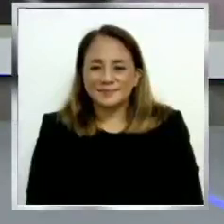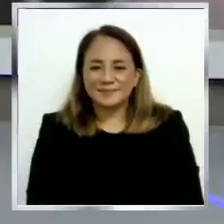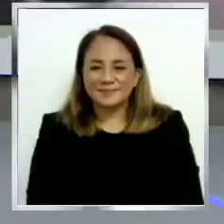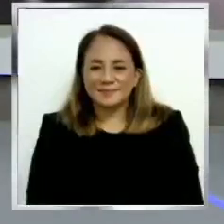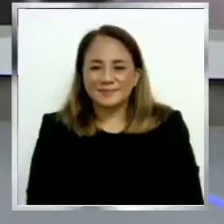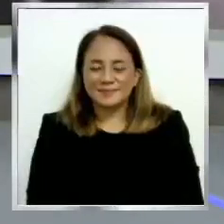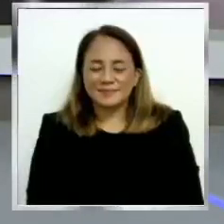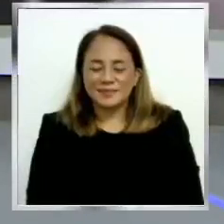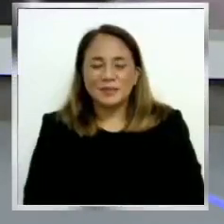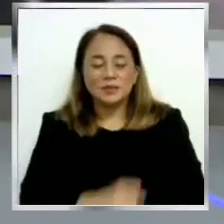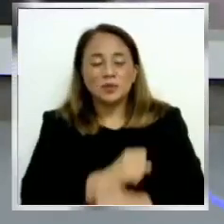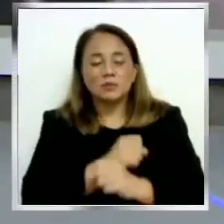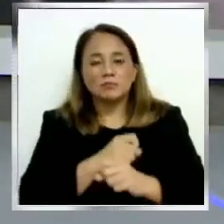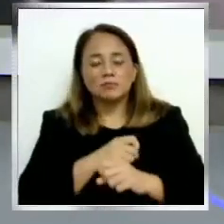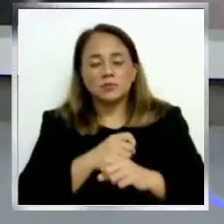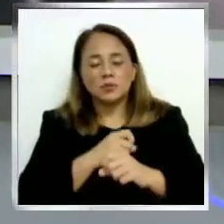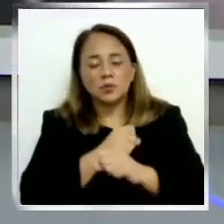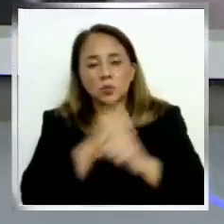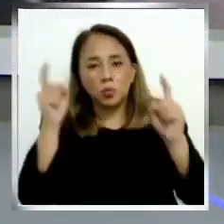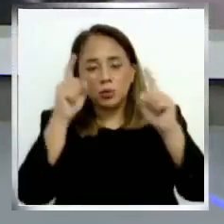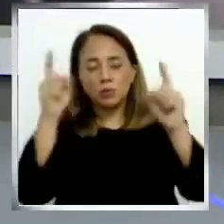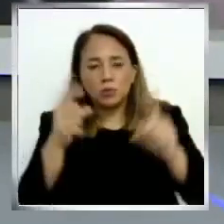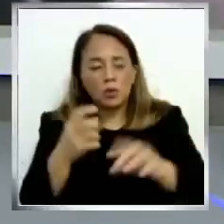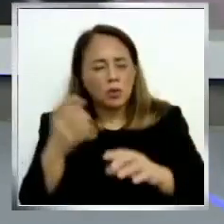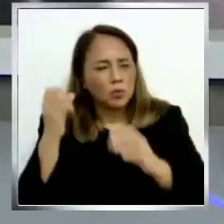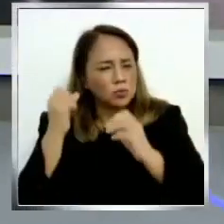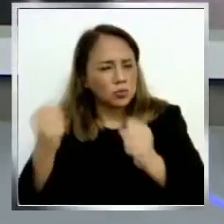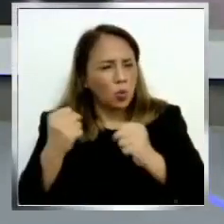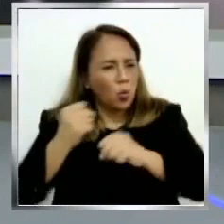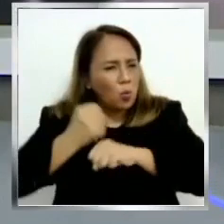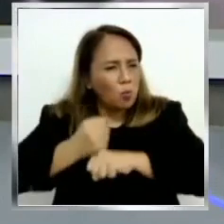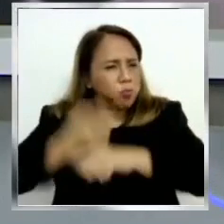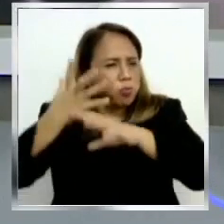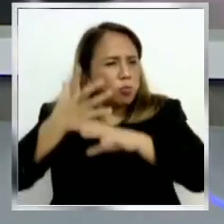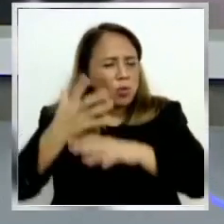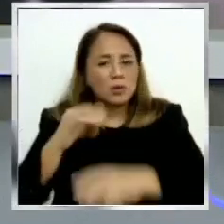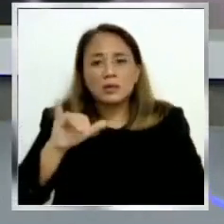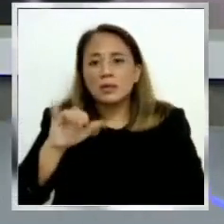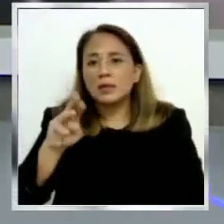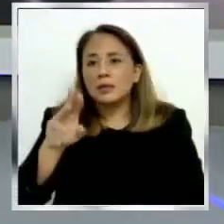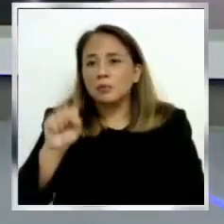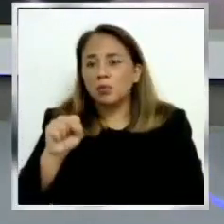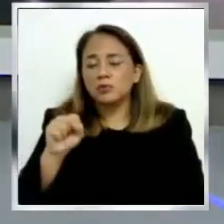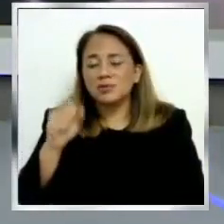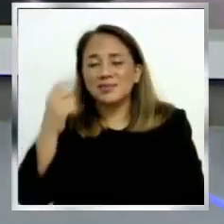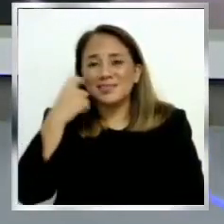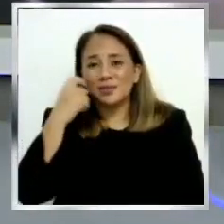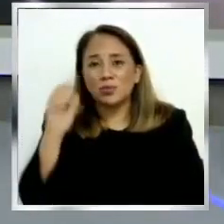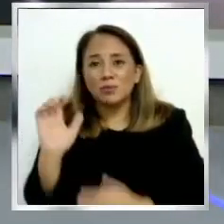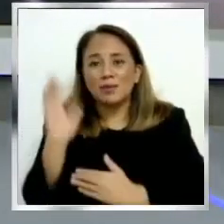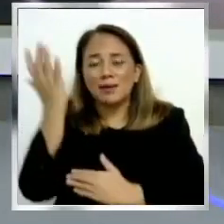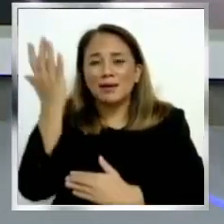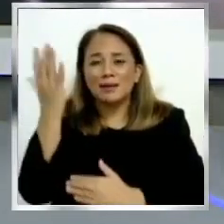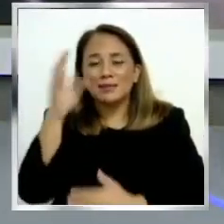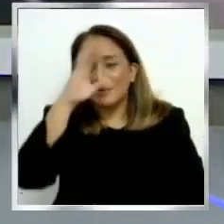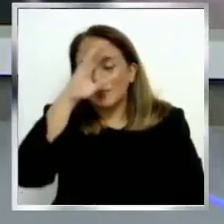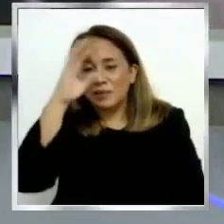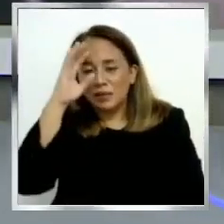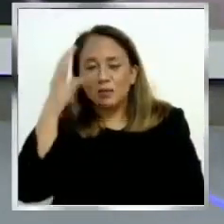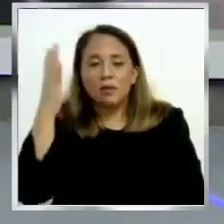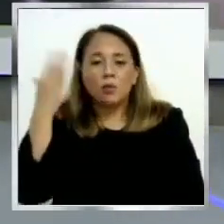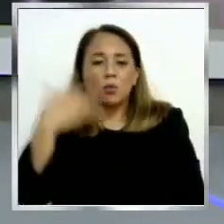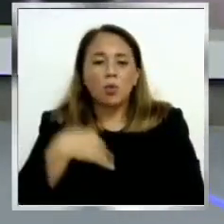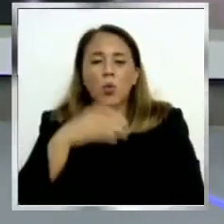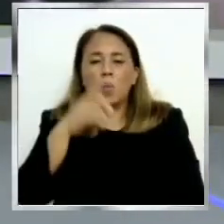Ginulantang ng malakas sa pagsabog ang mga residente sa Imo sa Cavite kaninang umaga. Ang mga umano'y nakaimbak na lumang